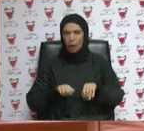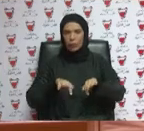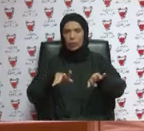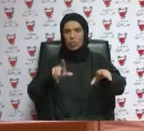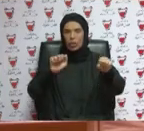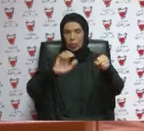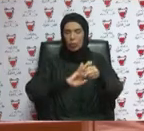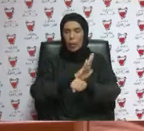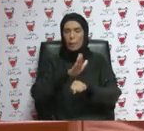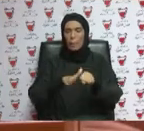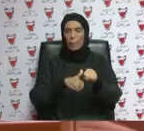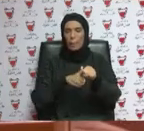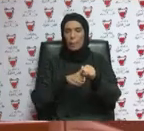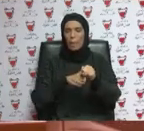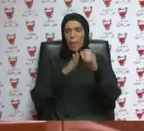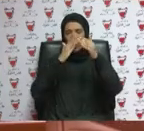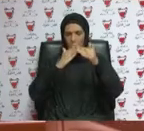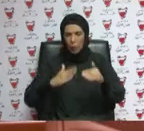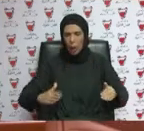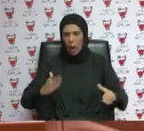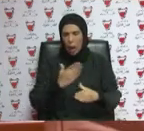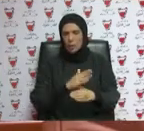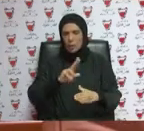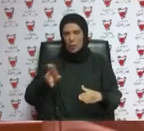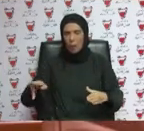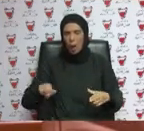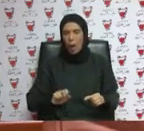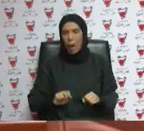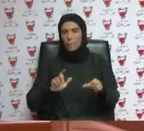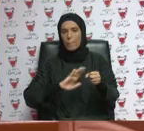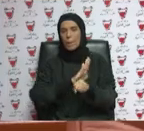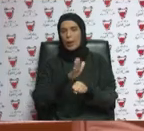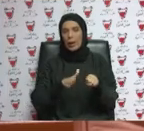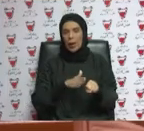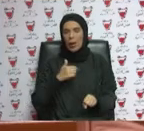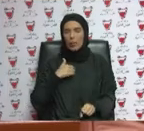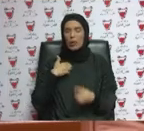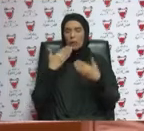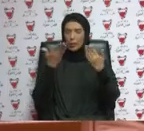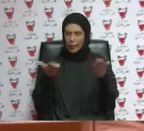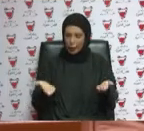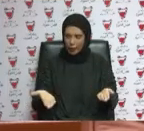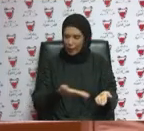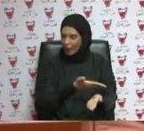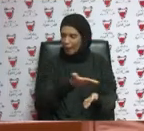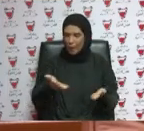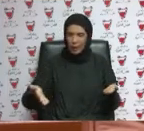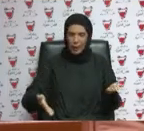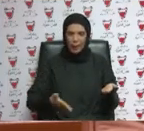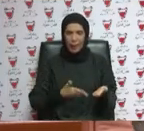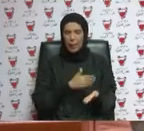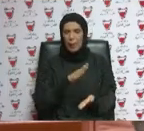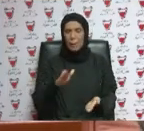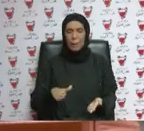الآن لمنع تداعيات هذا الوباء. نحن اليوم في خير، وخاصة كلنا بلا استثناء